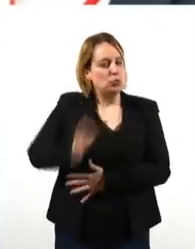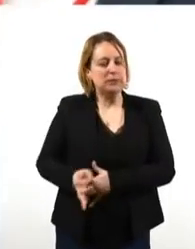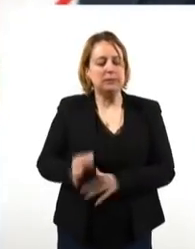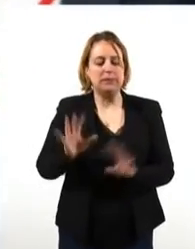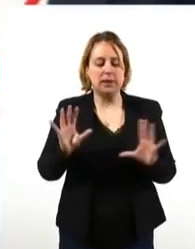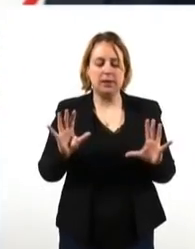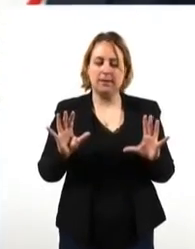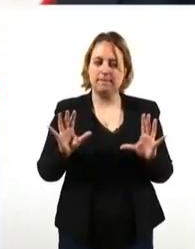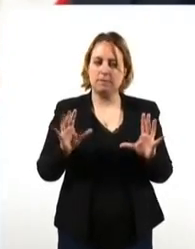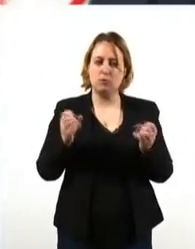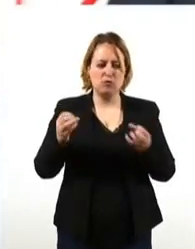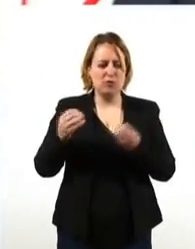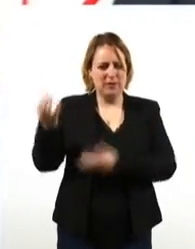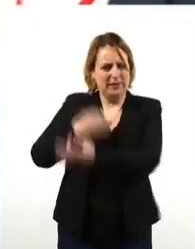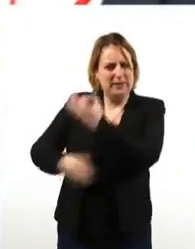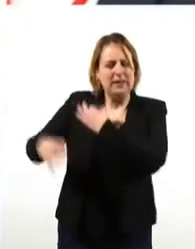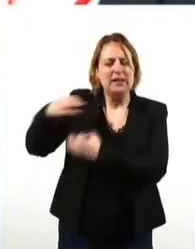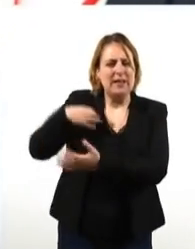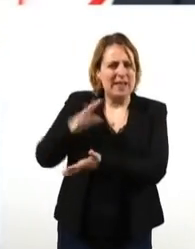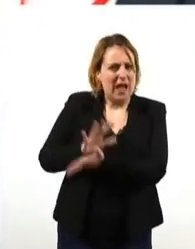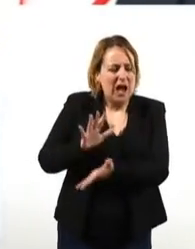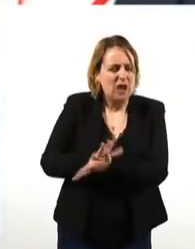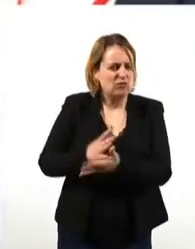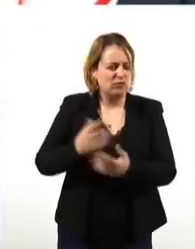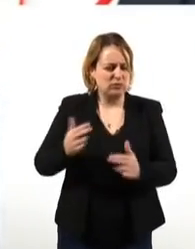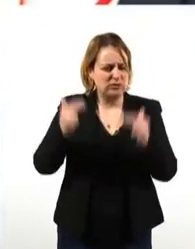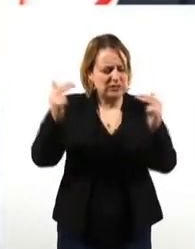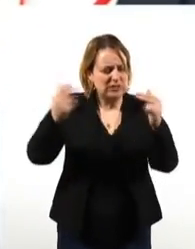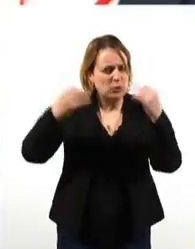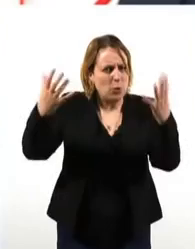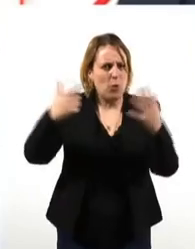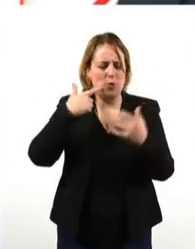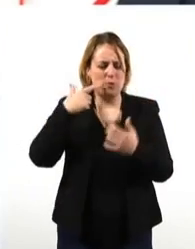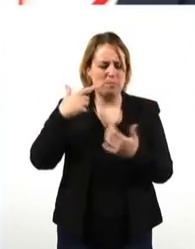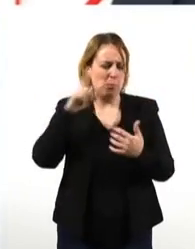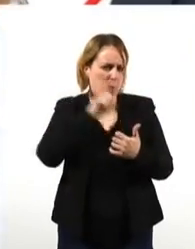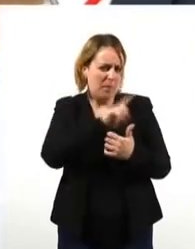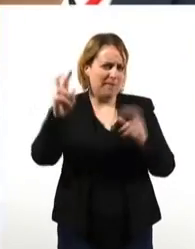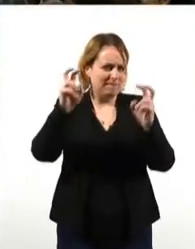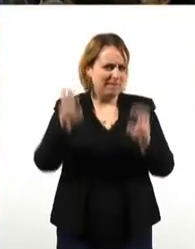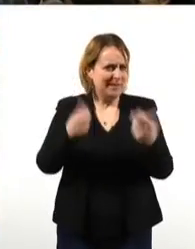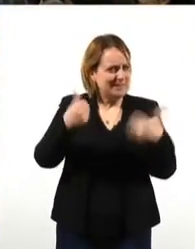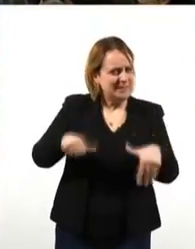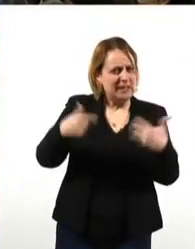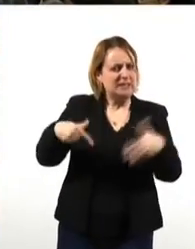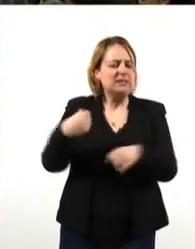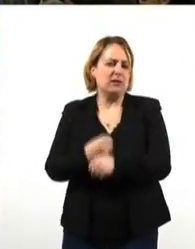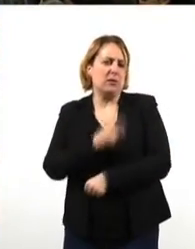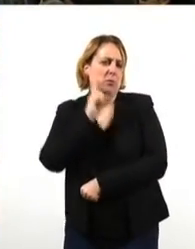ça remonte vraiment souvent, des sujets où la question du 16 ou 17 ans se pose objectivement.